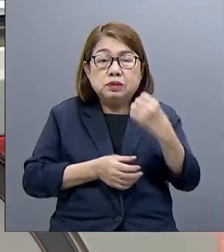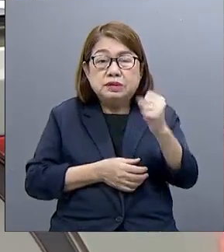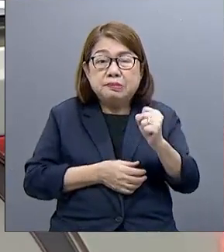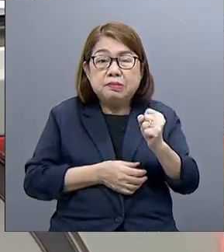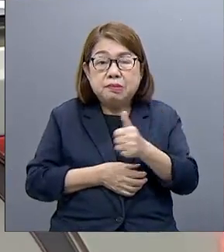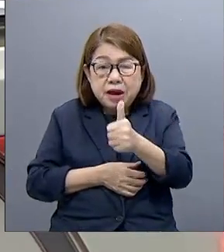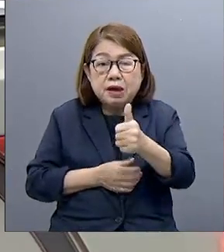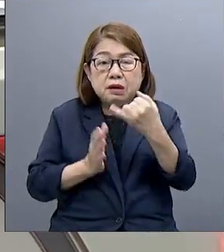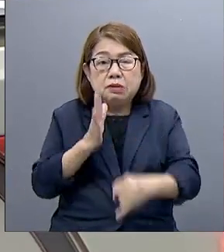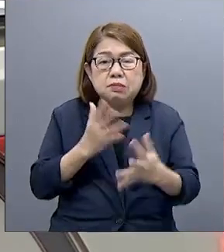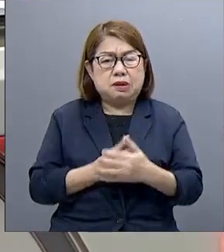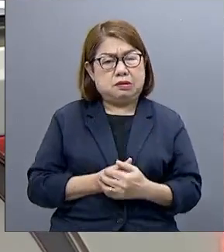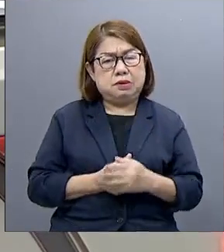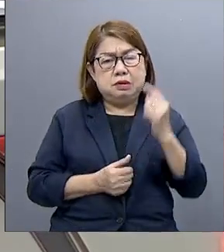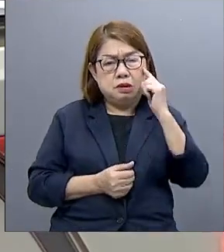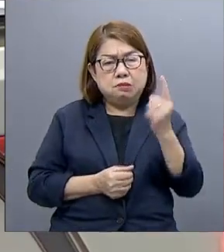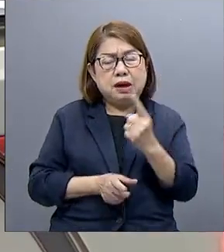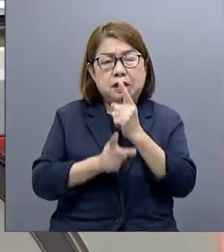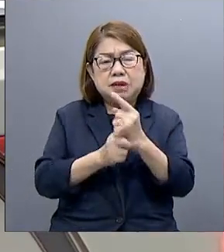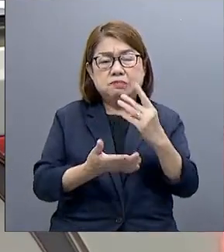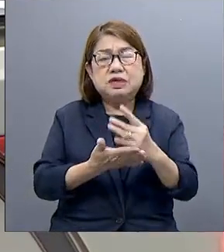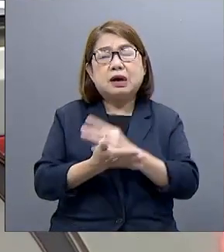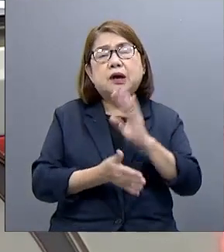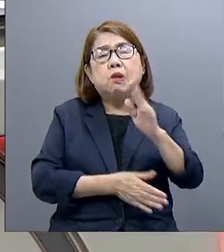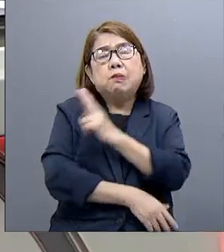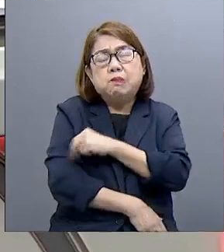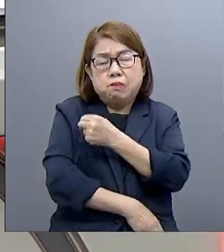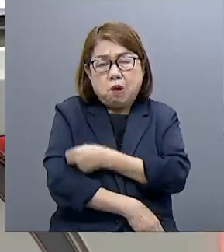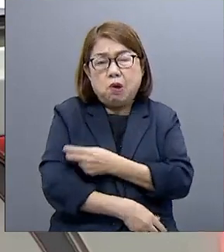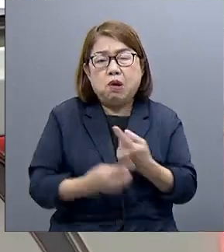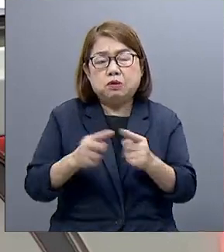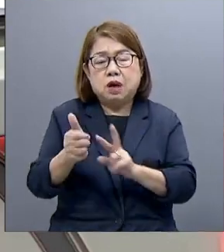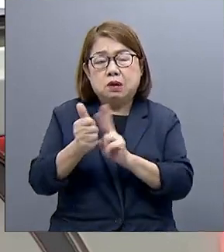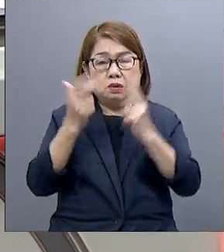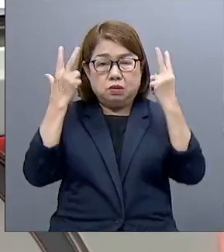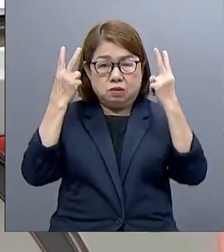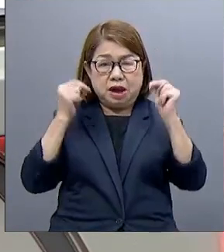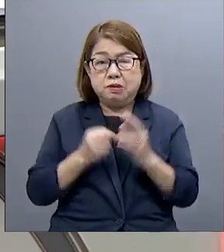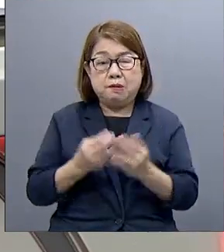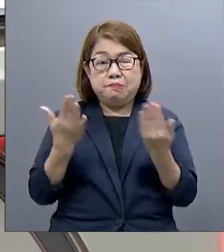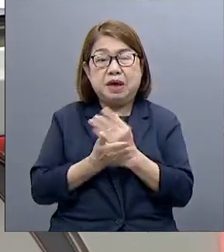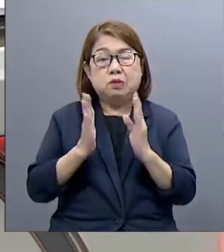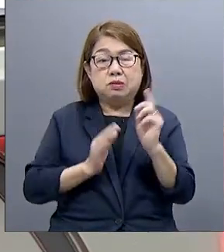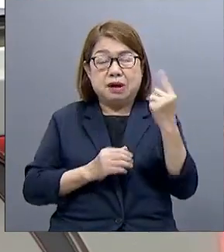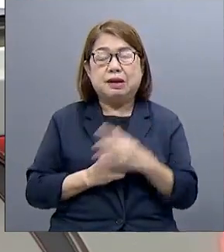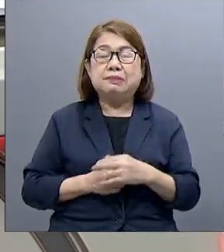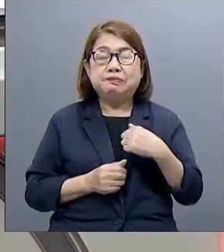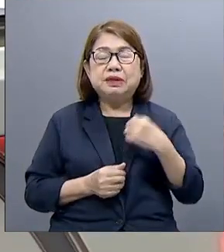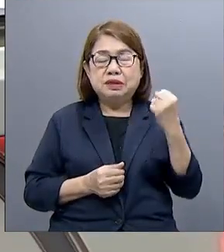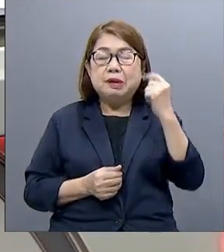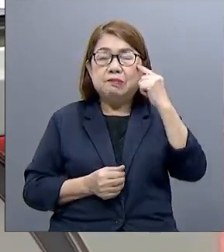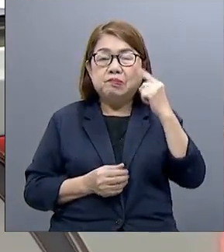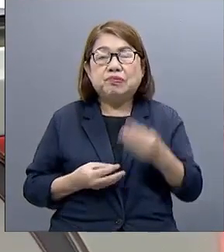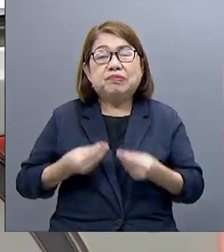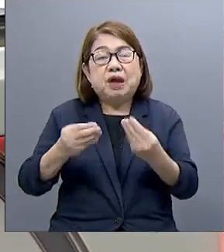หลักคิดใหม่ที่เขายึดเอาในทางวิชาการมายืนยันซึ่งรองนายกรัฐมนตรีก็เป็นอีกคนนึงที่มั่นใจว่าจะไม่เป็นการ